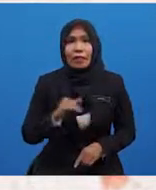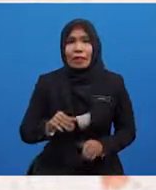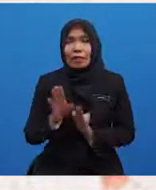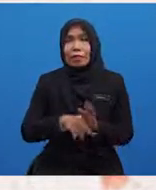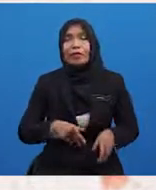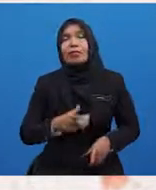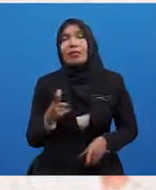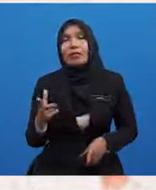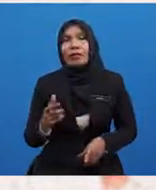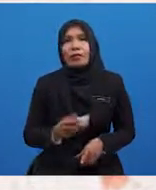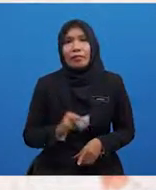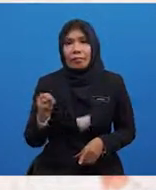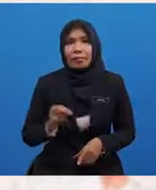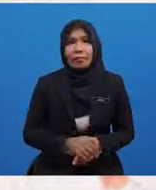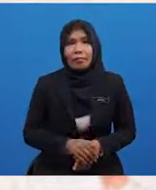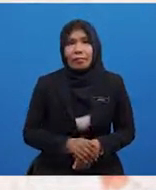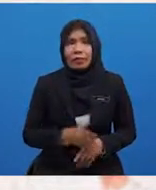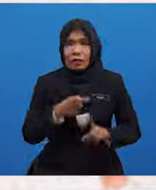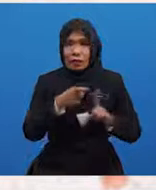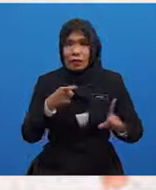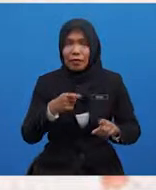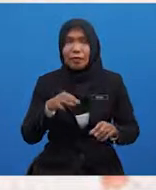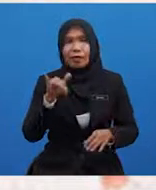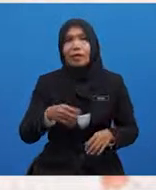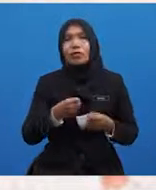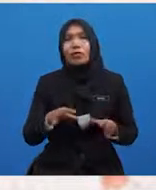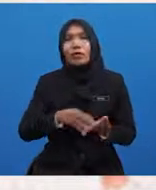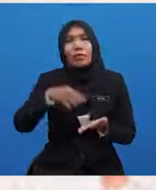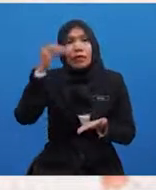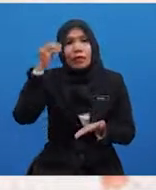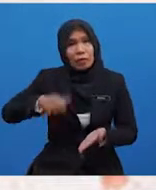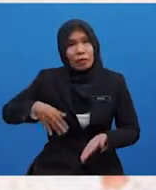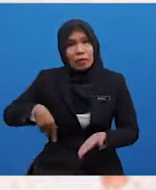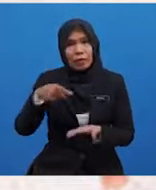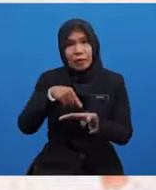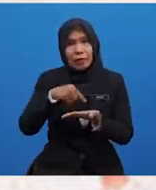berlainan daripada yang telah kamu pelajari sebelum ini.